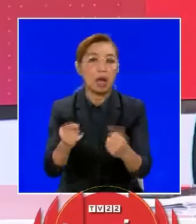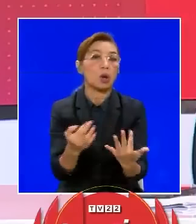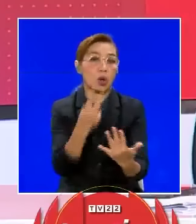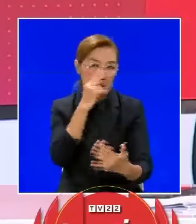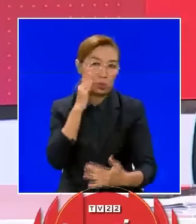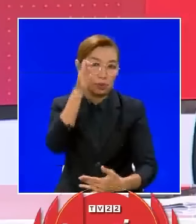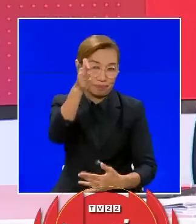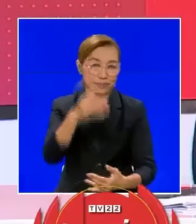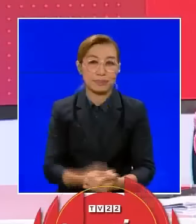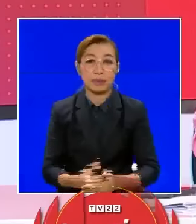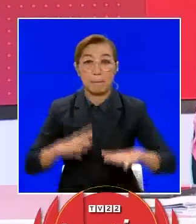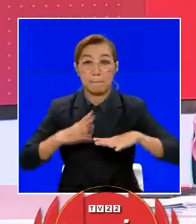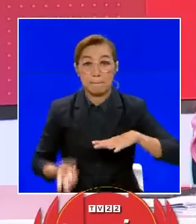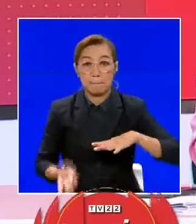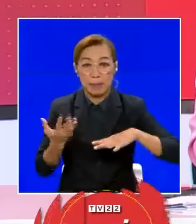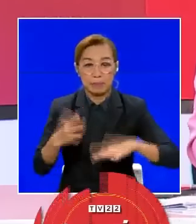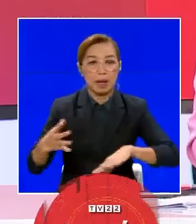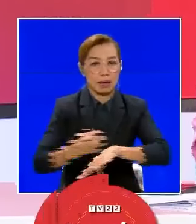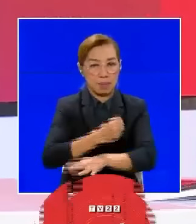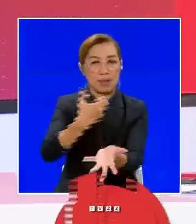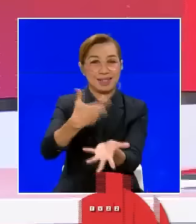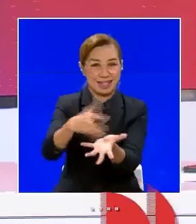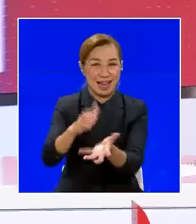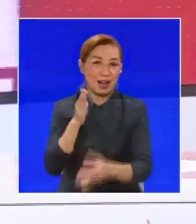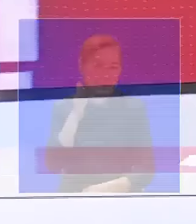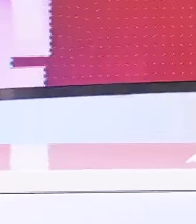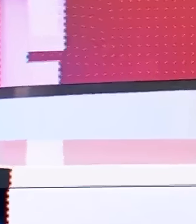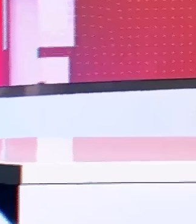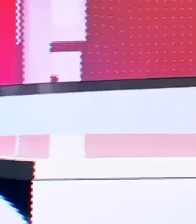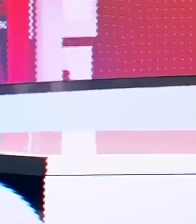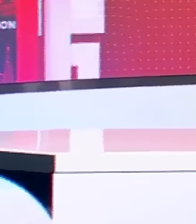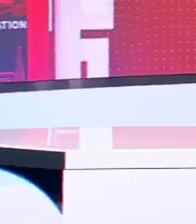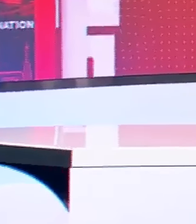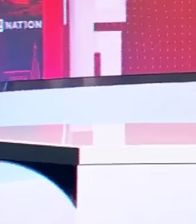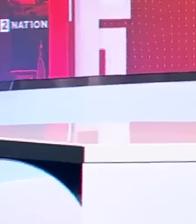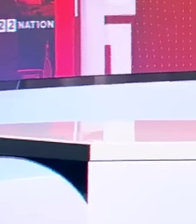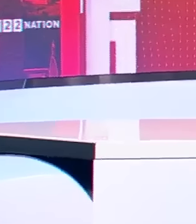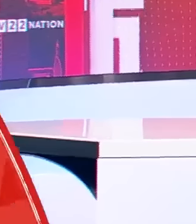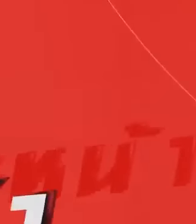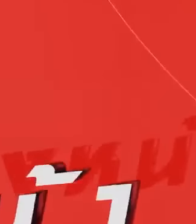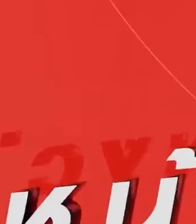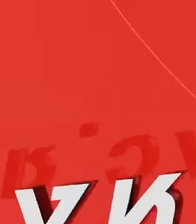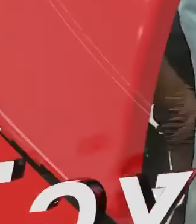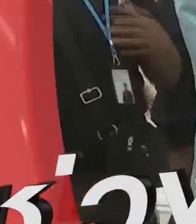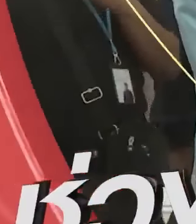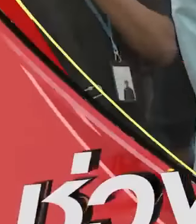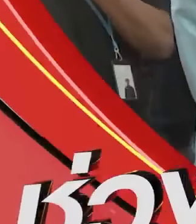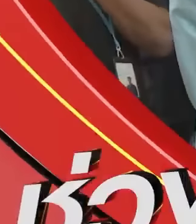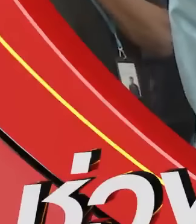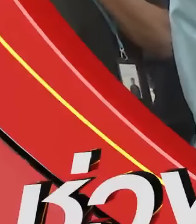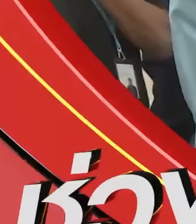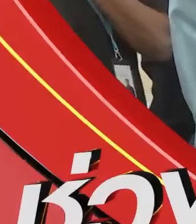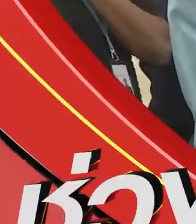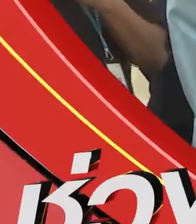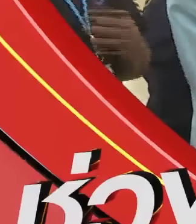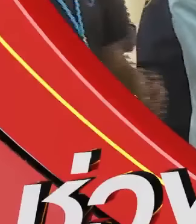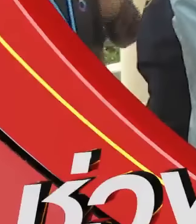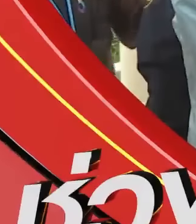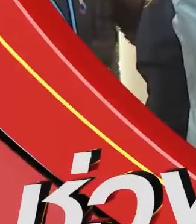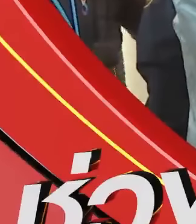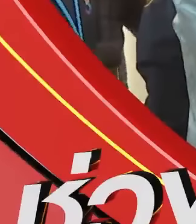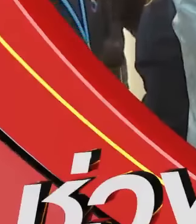พักกันครู่นึงค่ะช่วงหน้าการเมืองนะคะกลับมาติดตามกันหน่อยนะคะคนสำคัญอย่างอาจารย์วิษณุเครืองามเนี่ยกลับมาช่วย